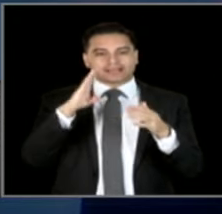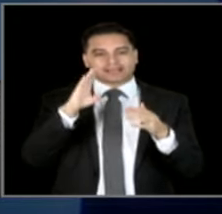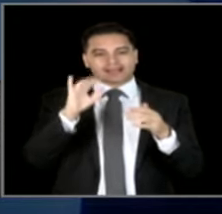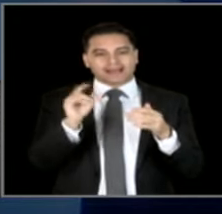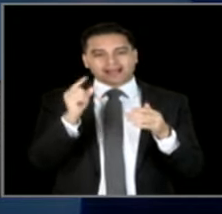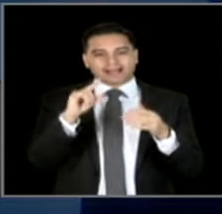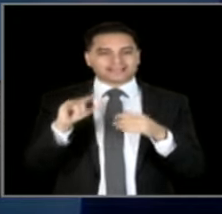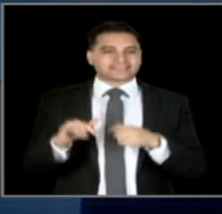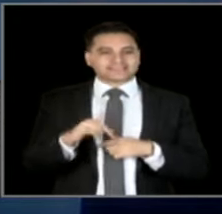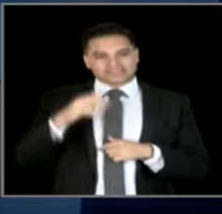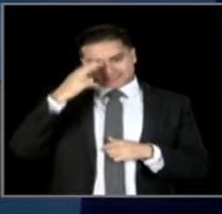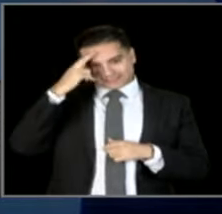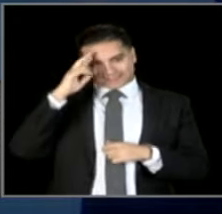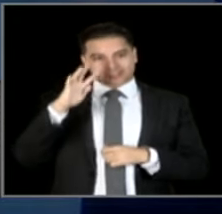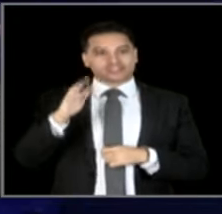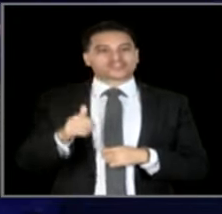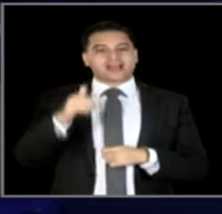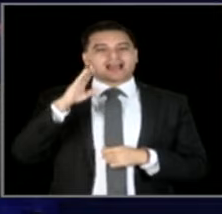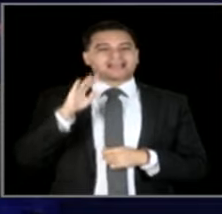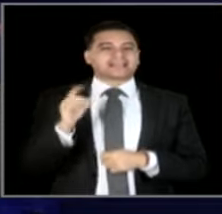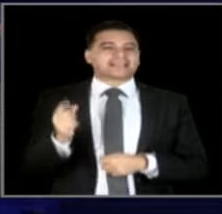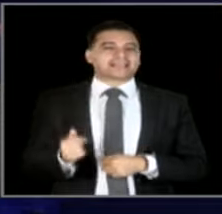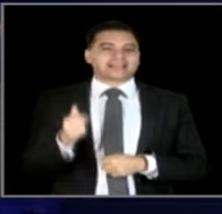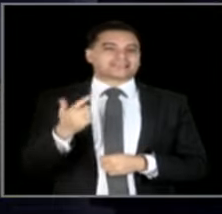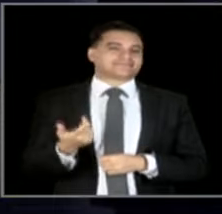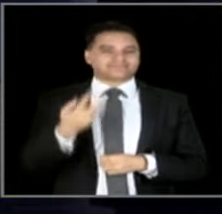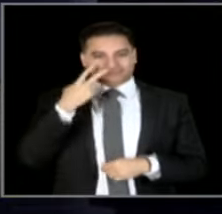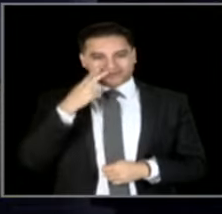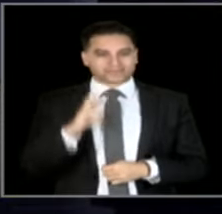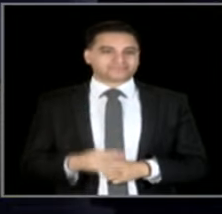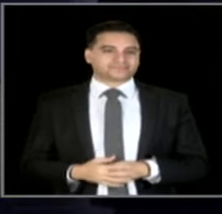إجابتك؟ شاكيرا. يا نهار أبيض،